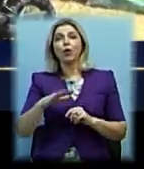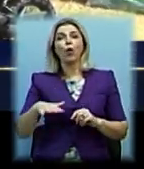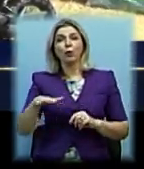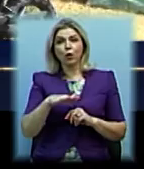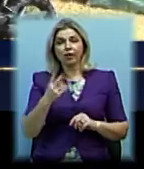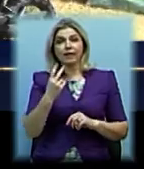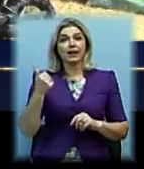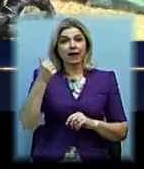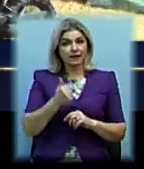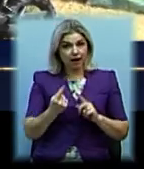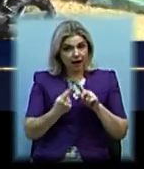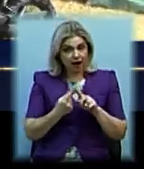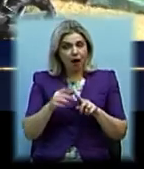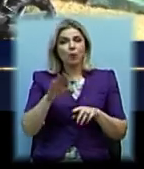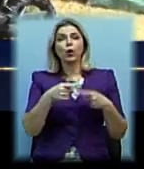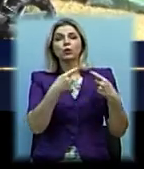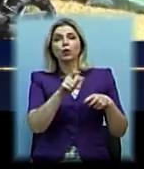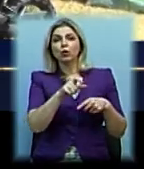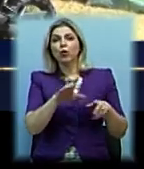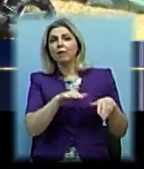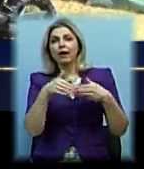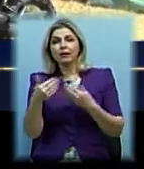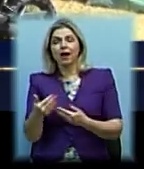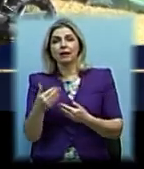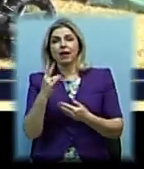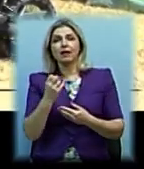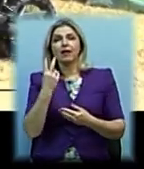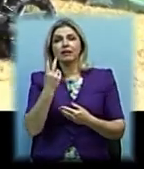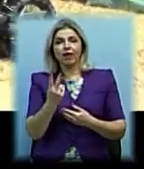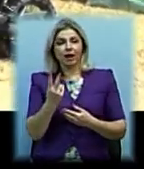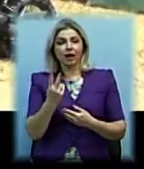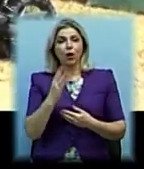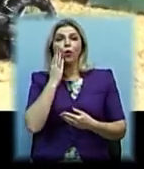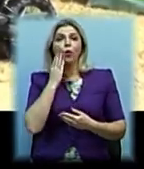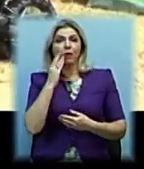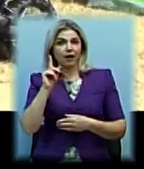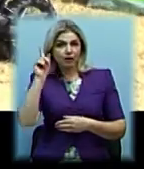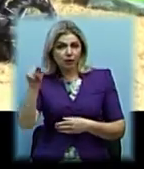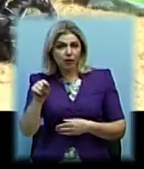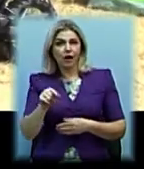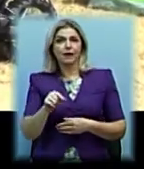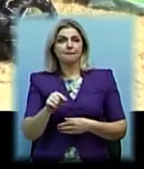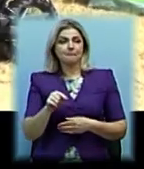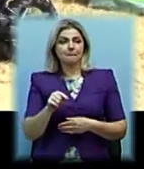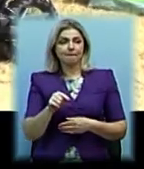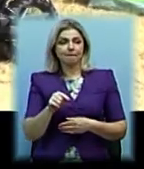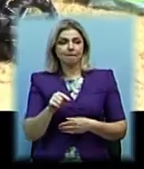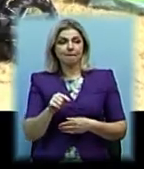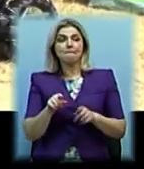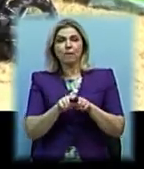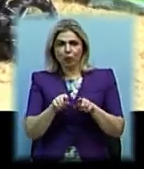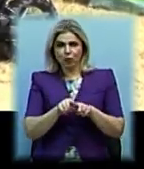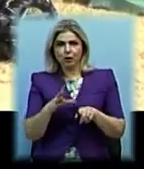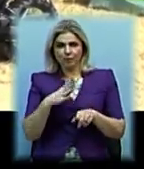Європу раз. Потім інші люди запропонували поїхати на 2 серпантини в Румунію, на Трансальпіну і Трансфагараш, і туди